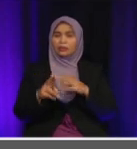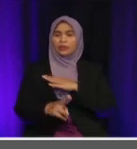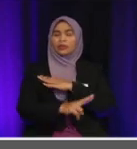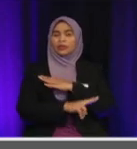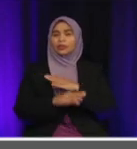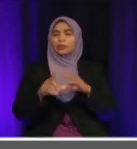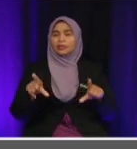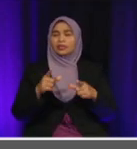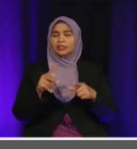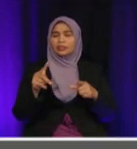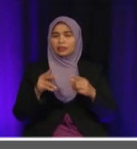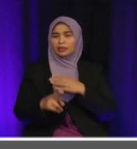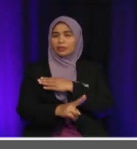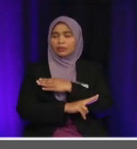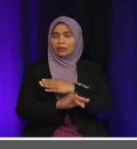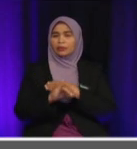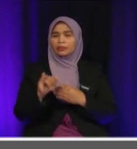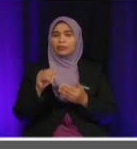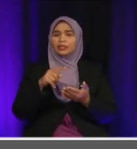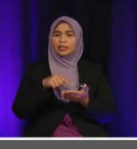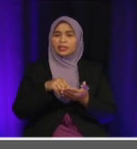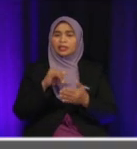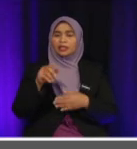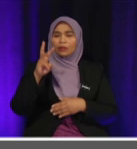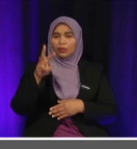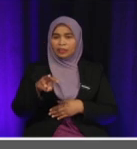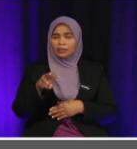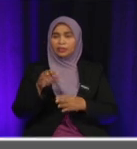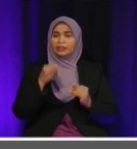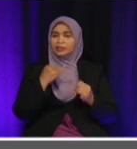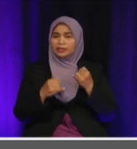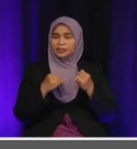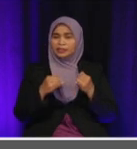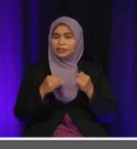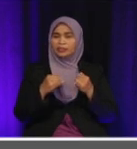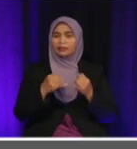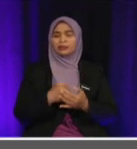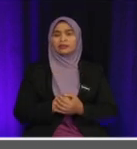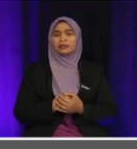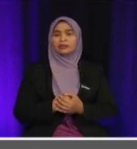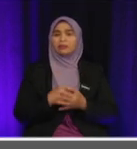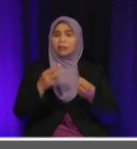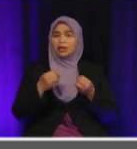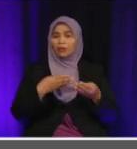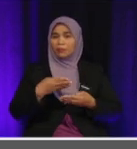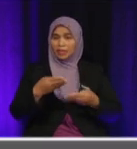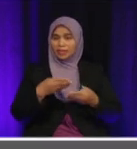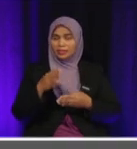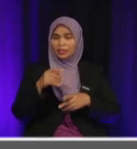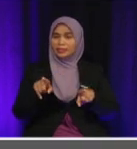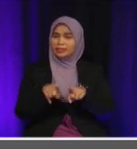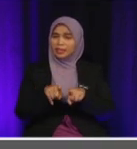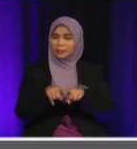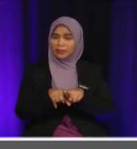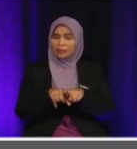melaksanakan hukuman qisas ini adalah hukumnya wajib, ya. Jika mangsa atau waris mangsa mahukan balasan yang sama. Nanti kita akan